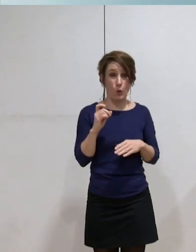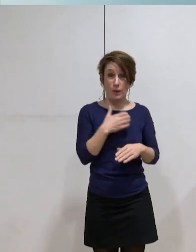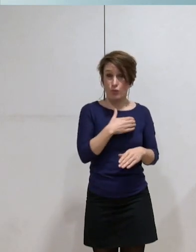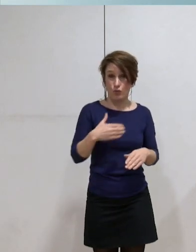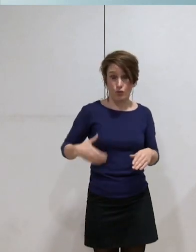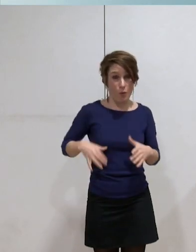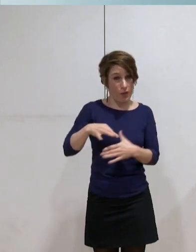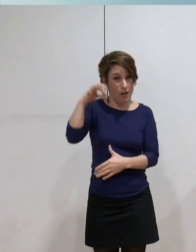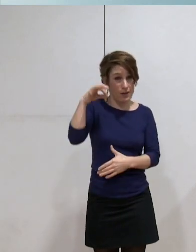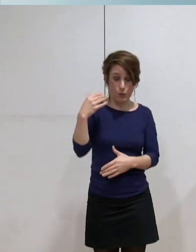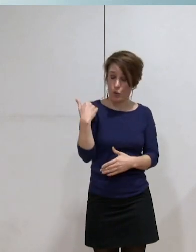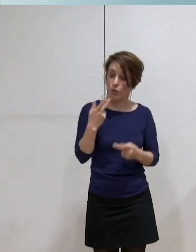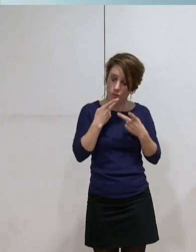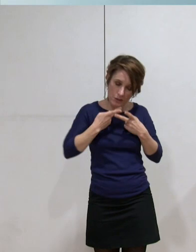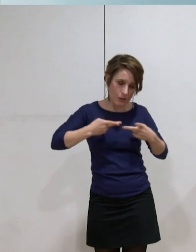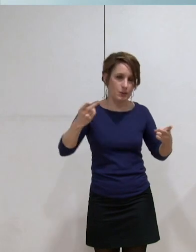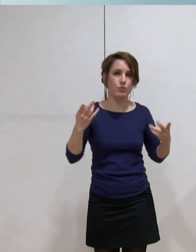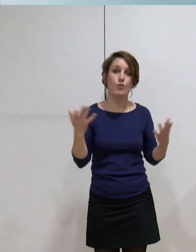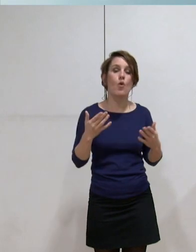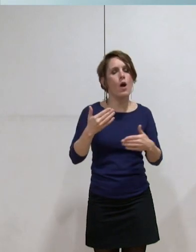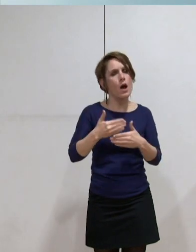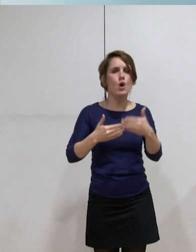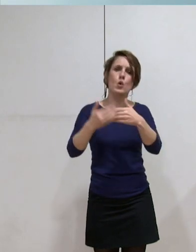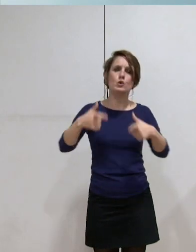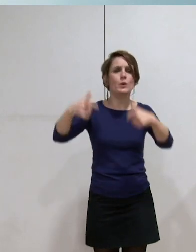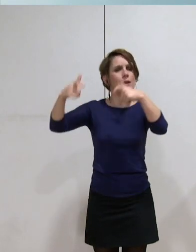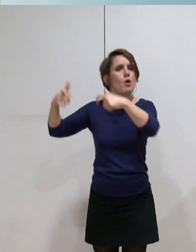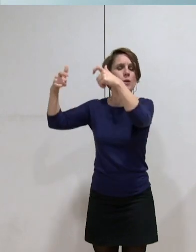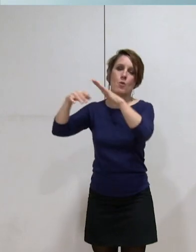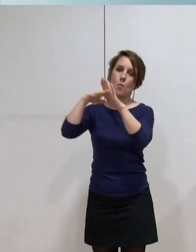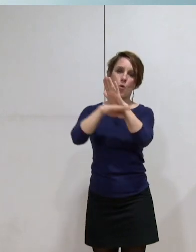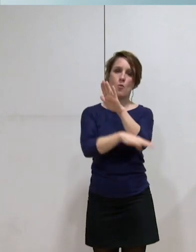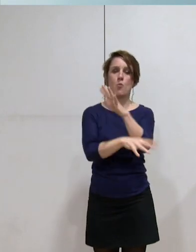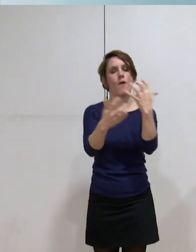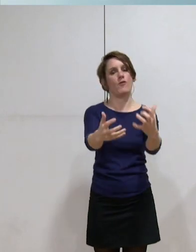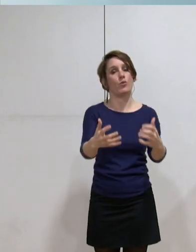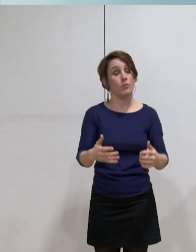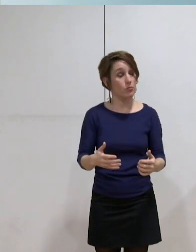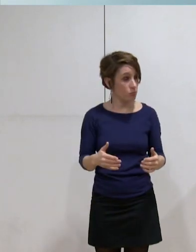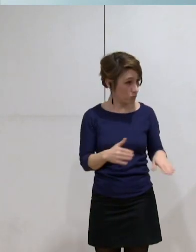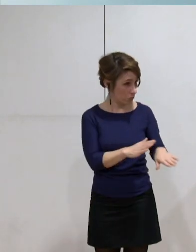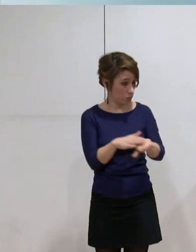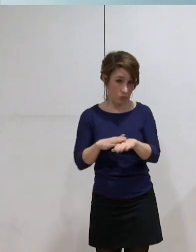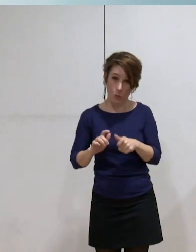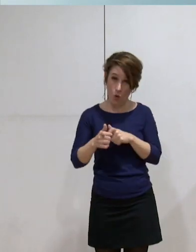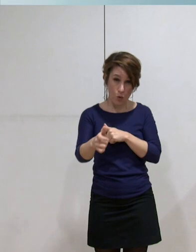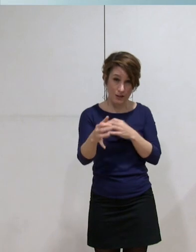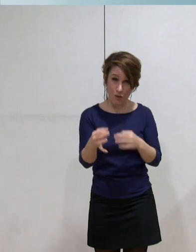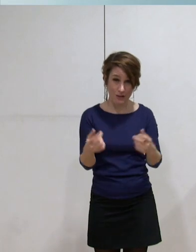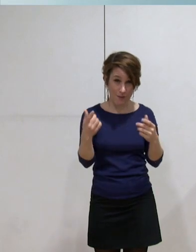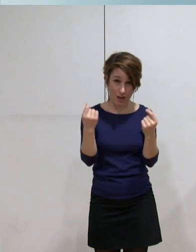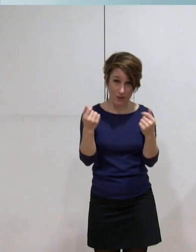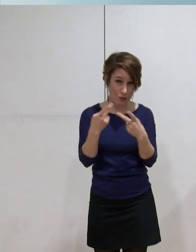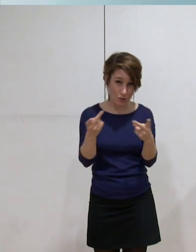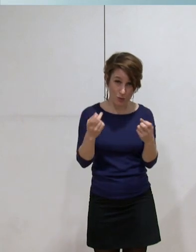l'avez assumé c'est celui de moins construire ce choix-là pèsera aussi sur les finances publiques de notre